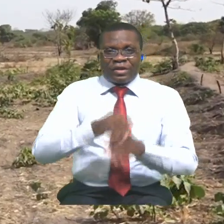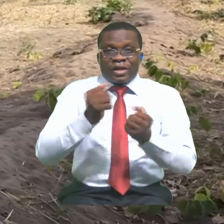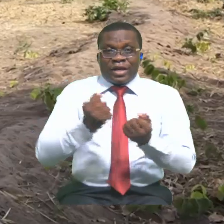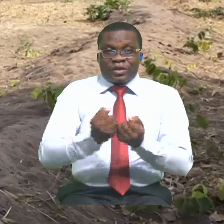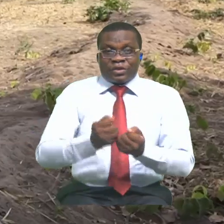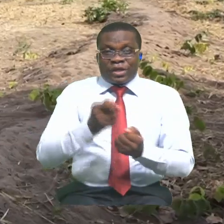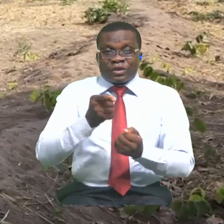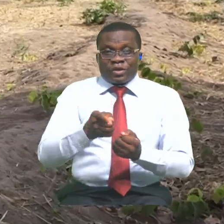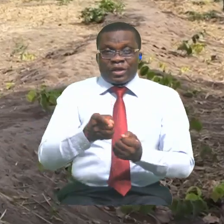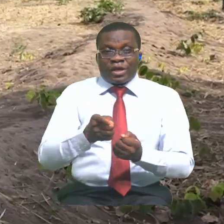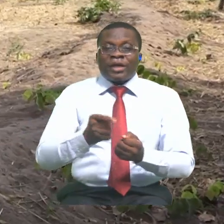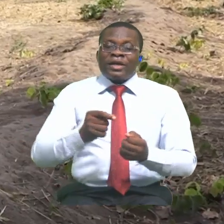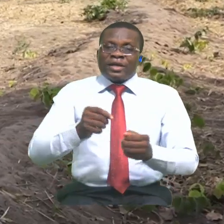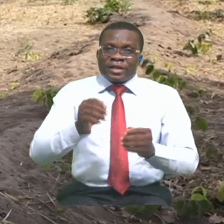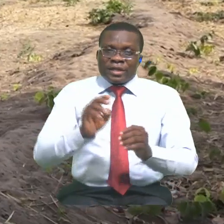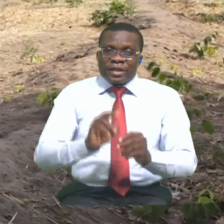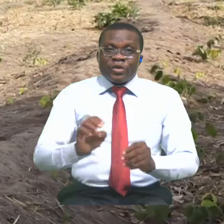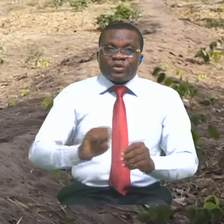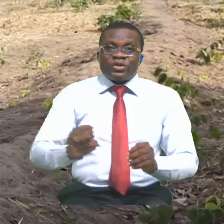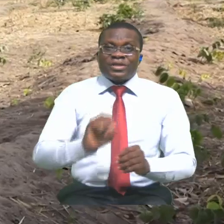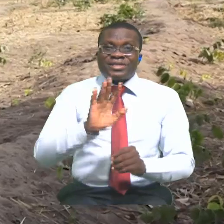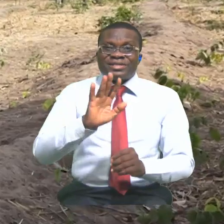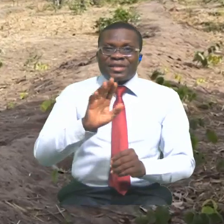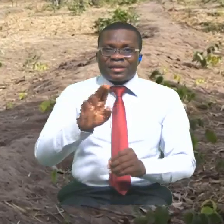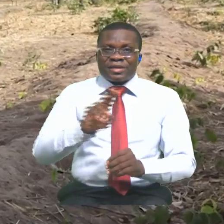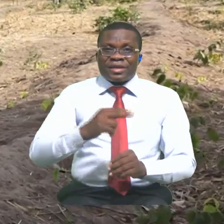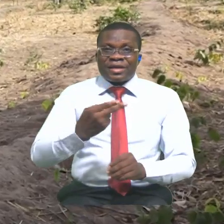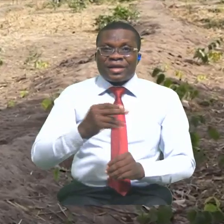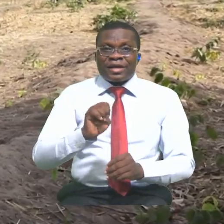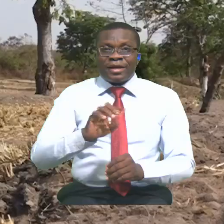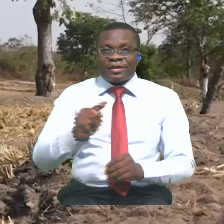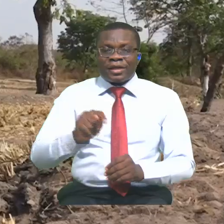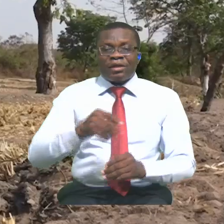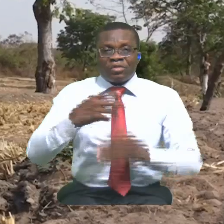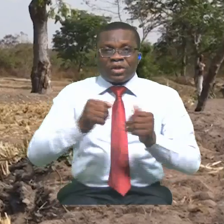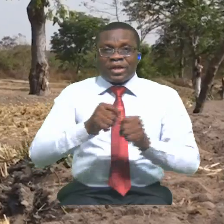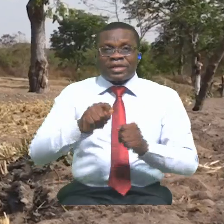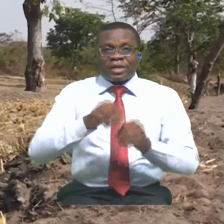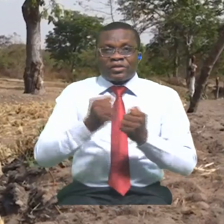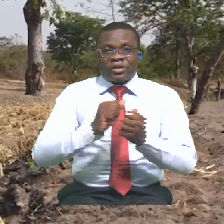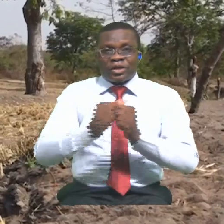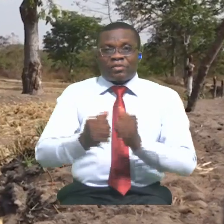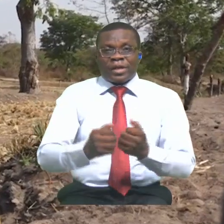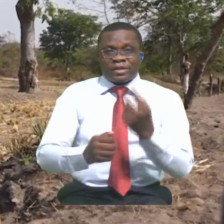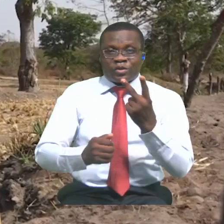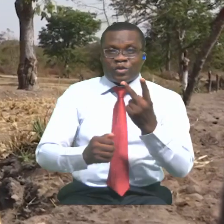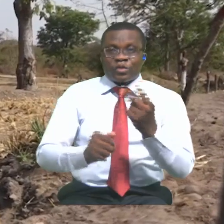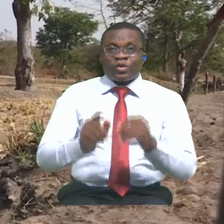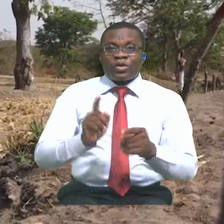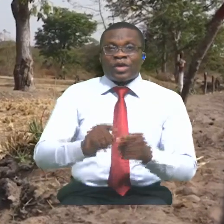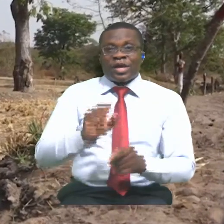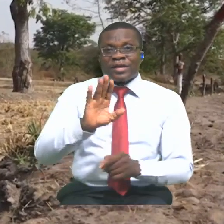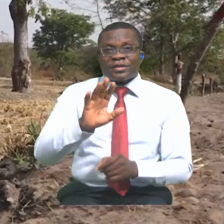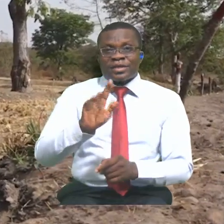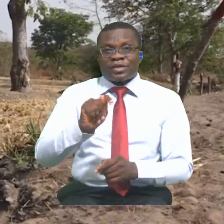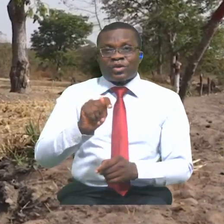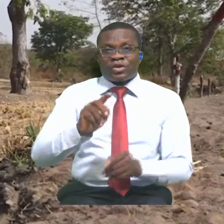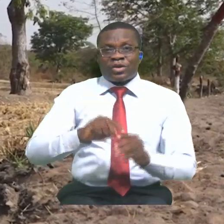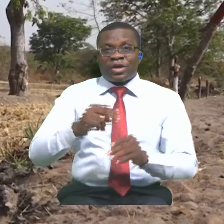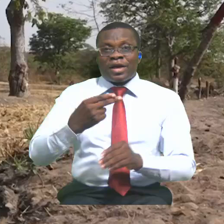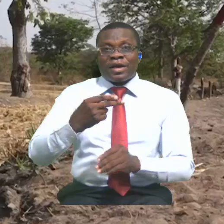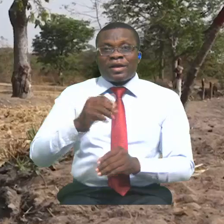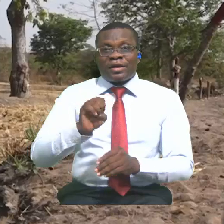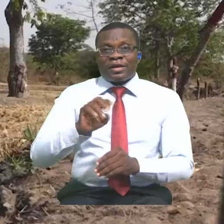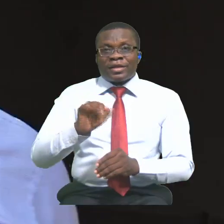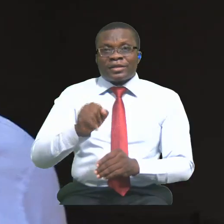Maupéou exploite 5 hectares. Grâce au projet, l'association est passée de 2 à 5 tonnes de riz à l'hectare. Ici, c'est